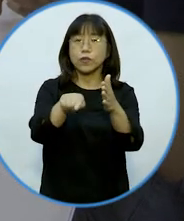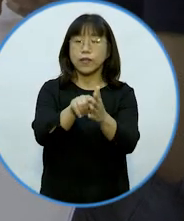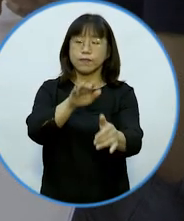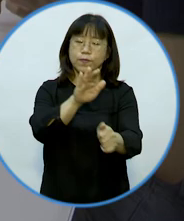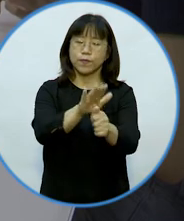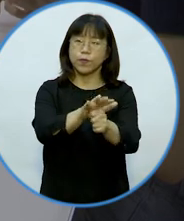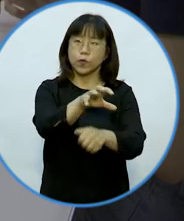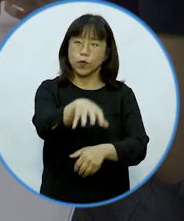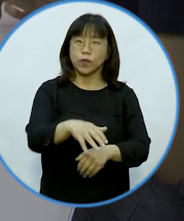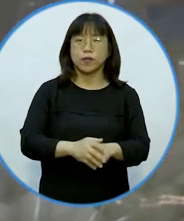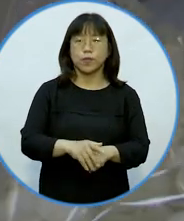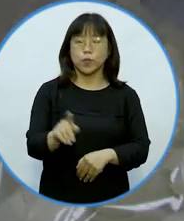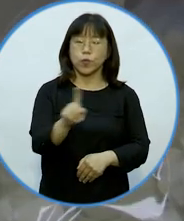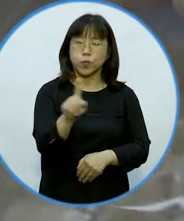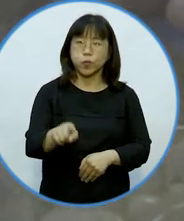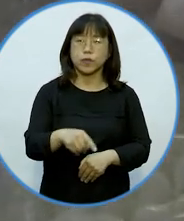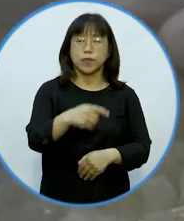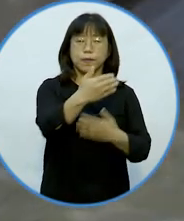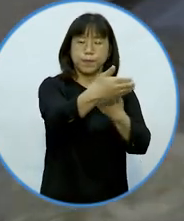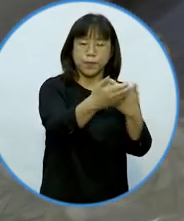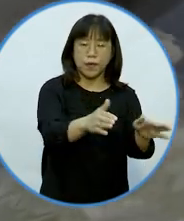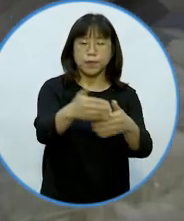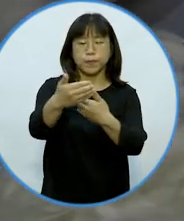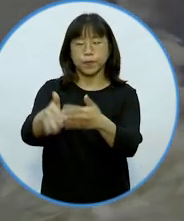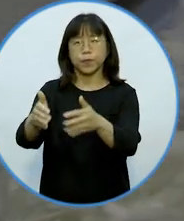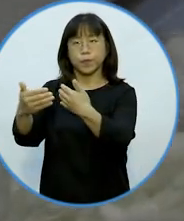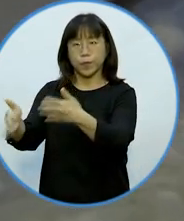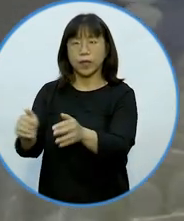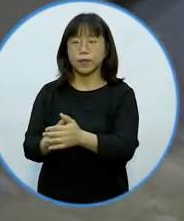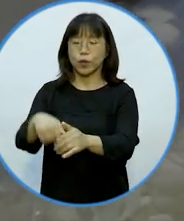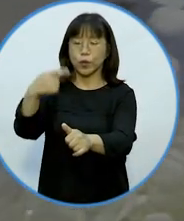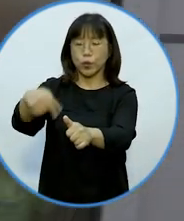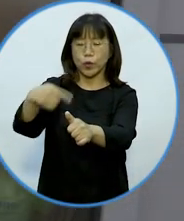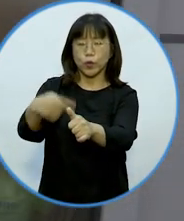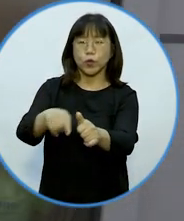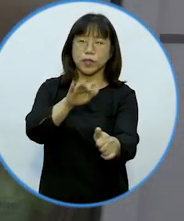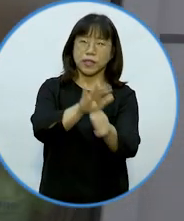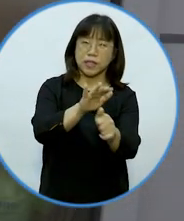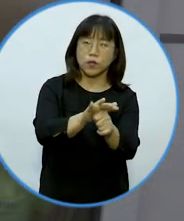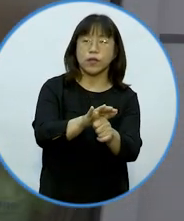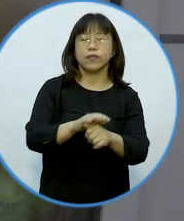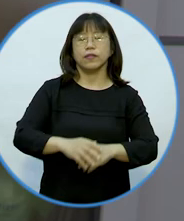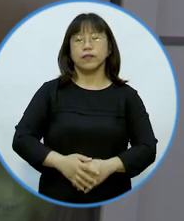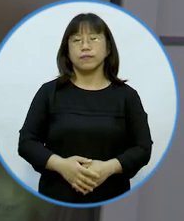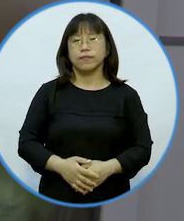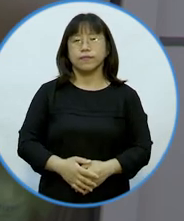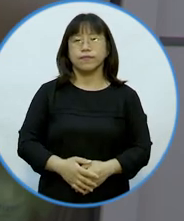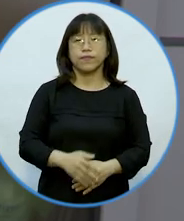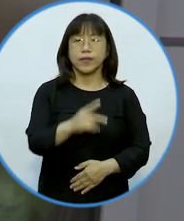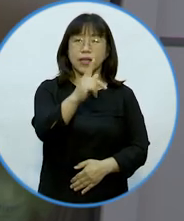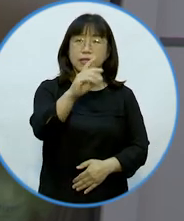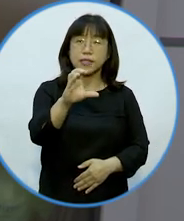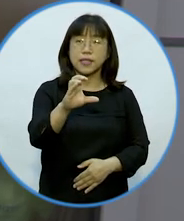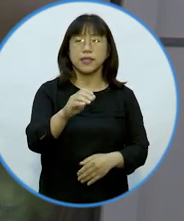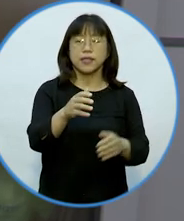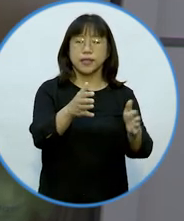유수업센터에는 창업공간 3실과 코워킹 스페이스, 교육공간, 창업지원사무실로